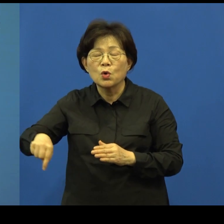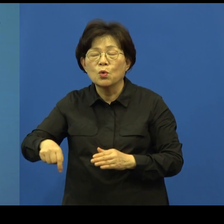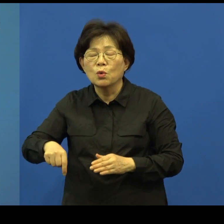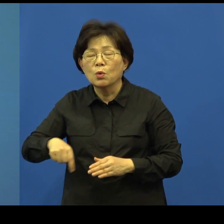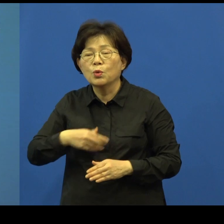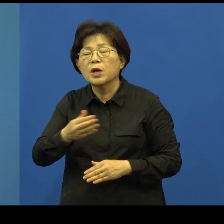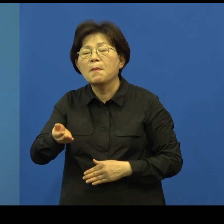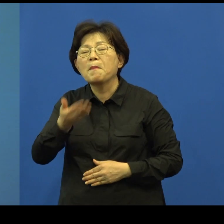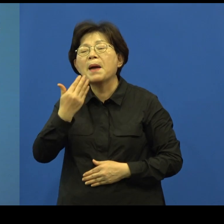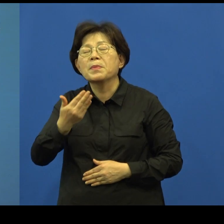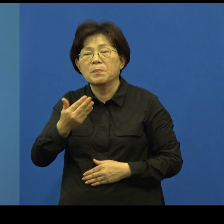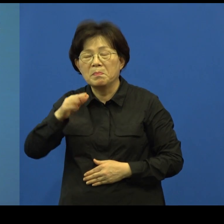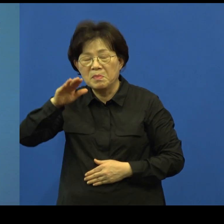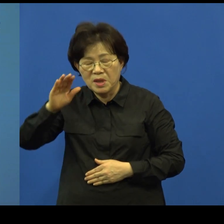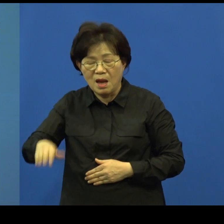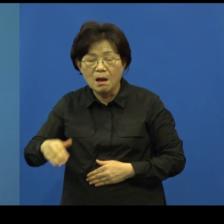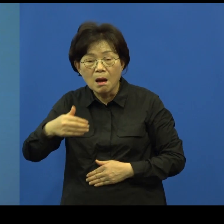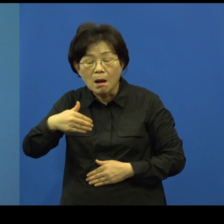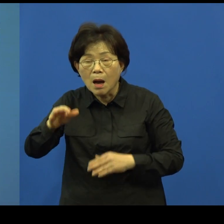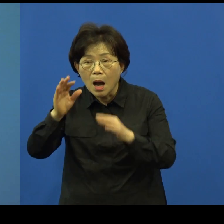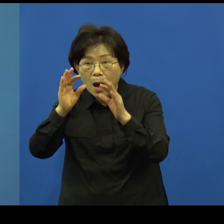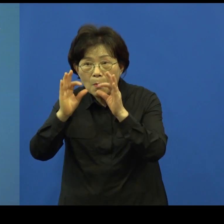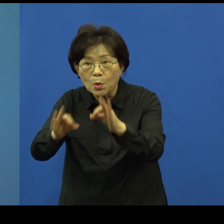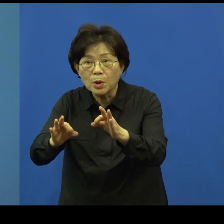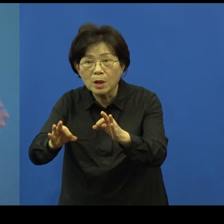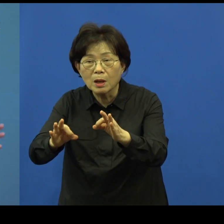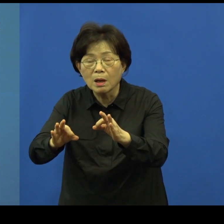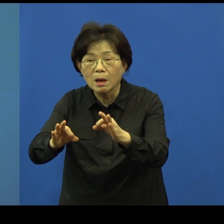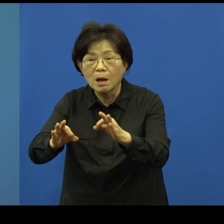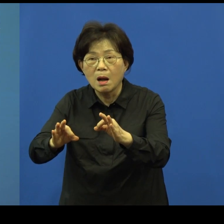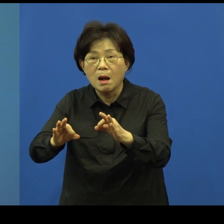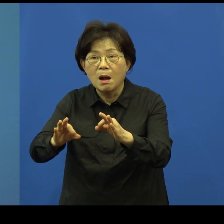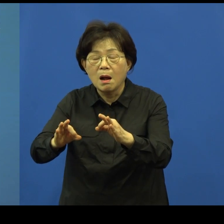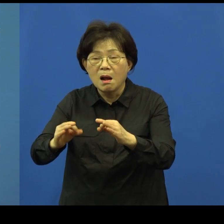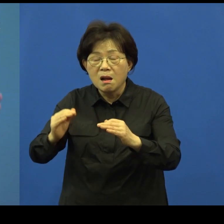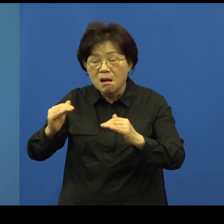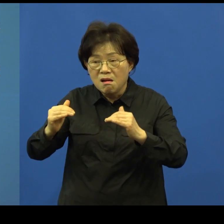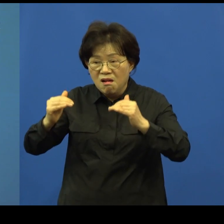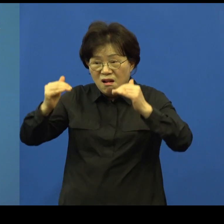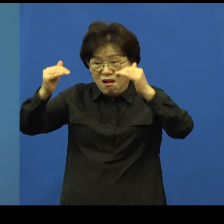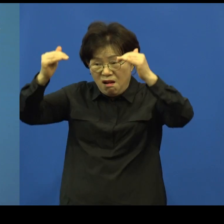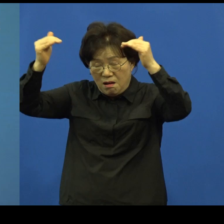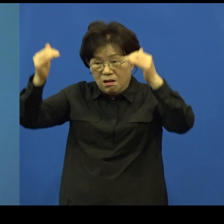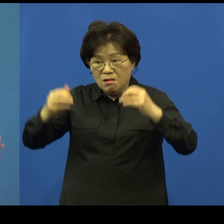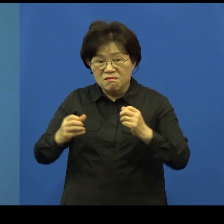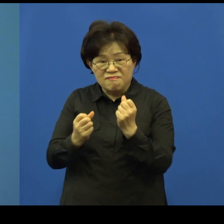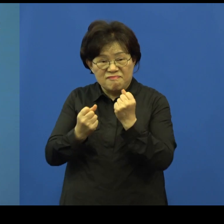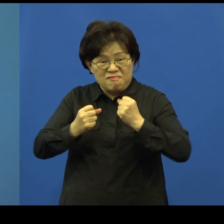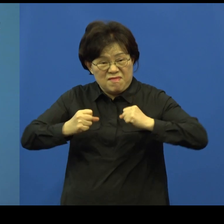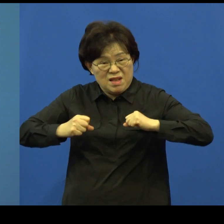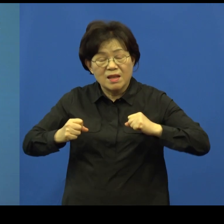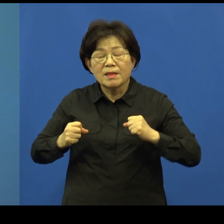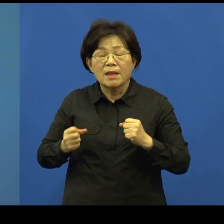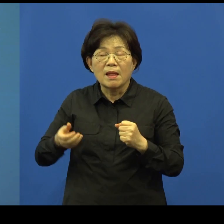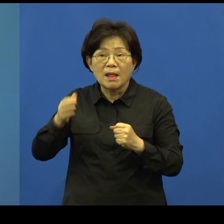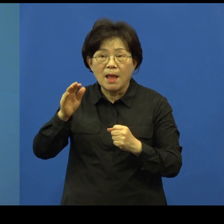그래서 가보니까 되게 아낙 자손들이 크고 그 성이 큰데